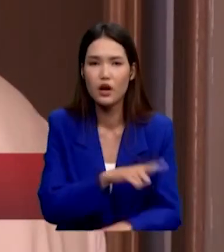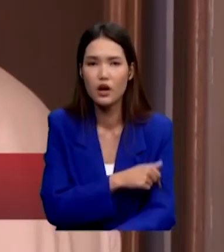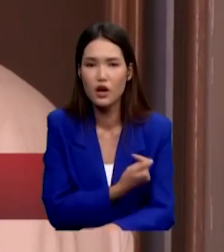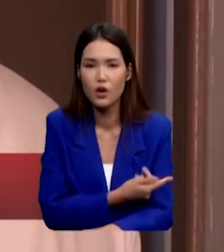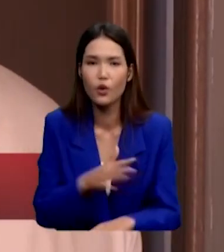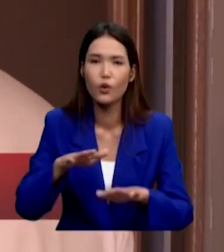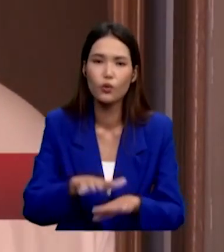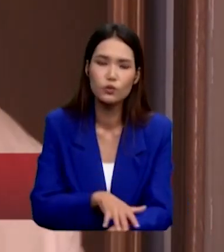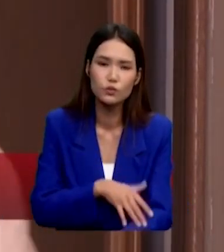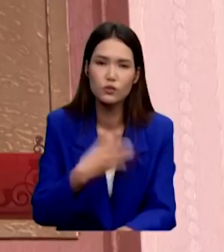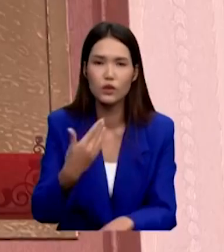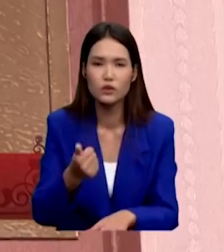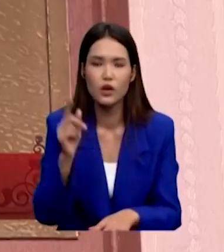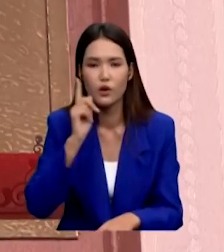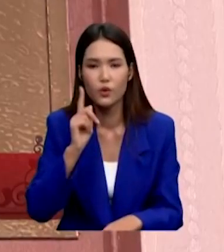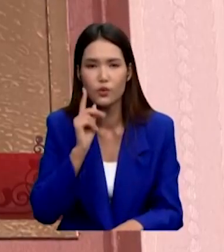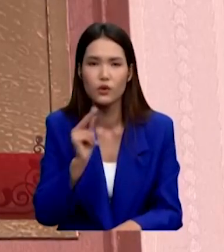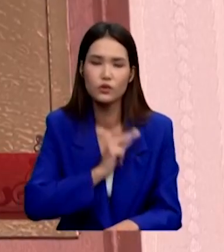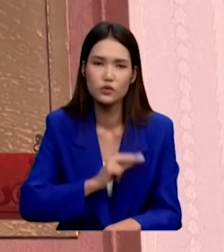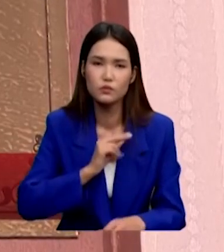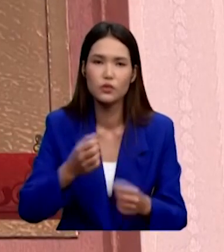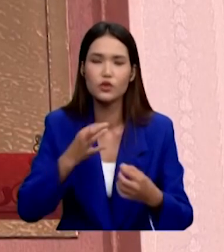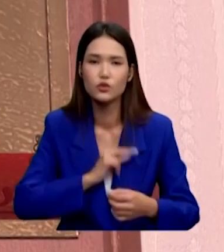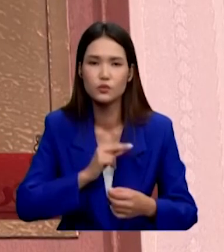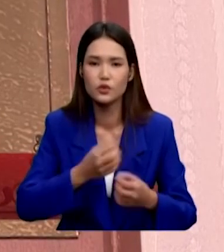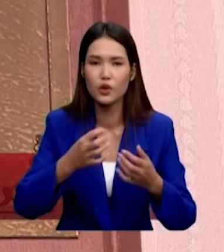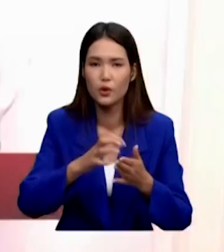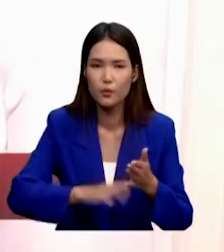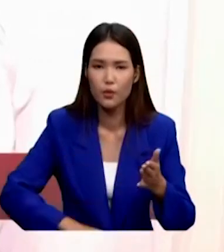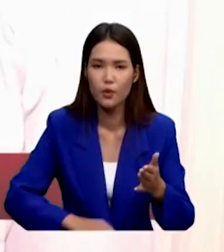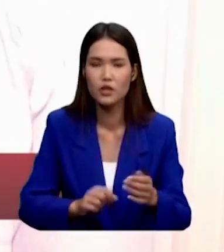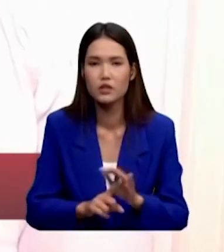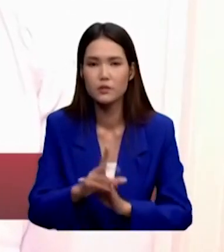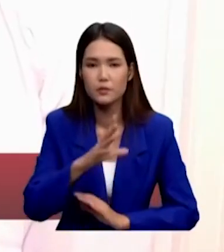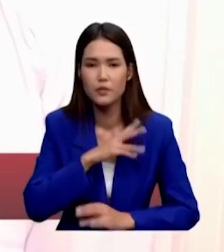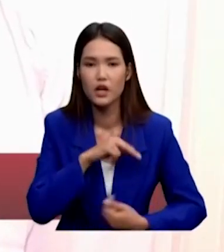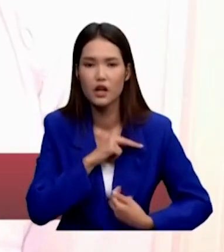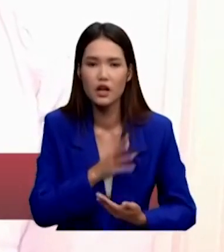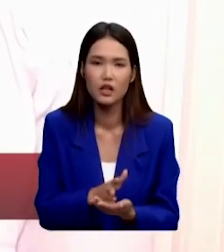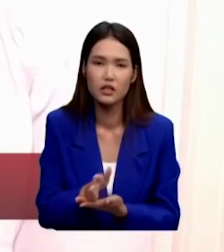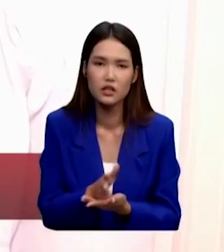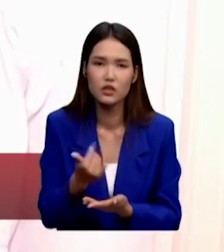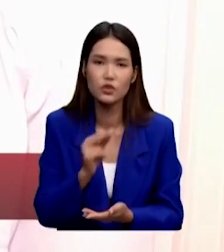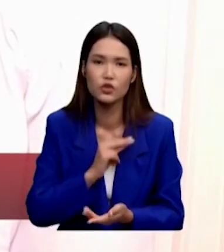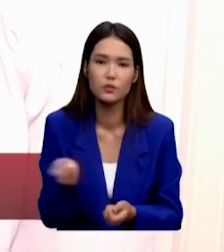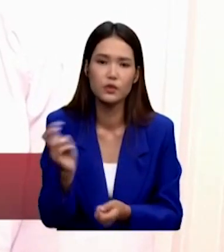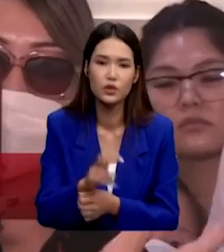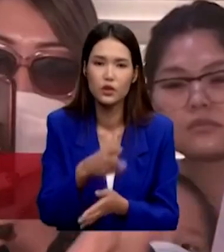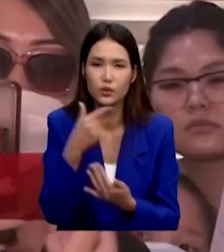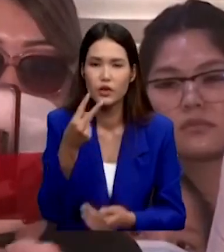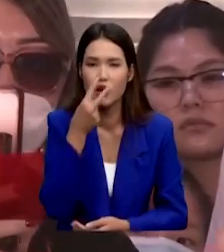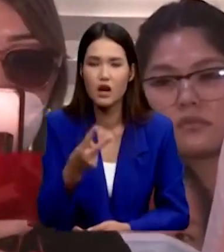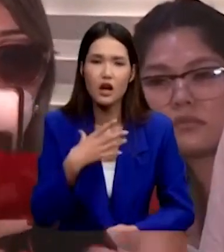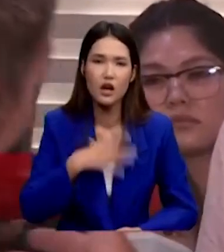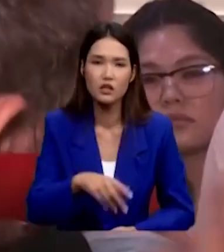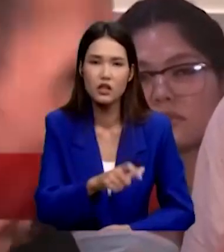әрі трансплантолог Абылай Домбайды жұмыстан босатып жіберуінен басталған. Себебі қызметінен шеттетілген маман бүгін жұмысқа келмей науқастарға қарамай қойған.